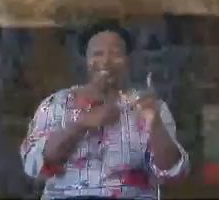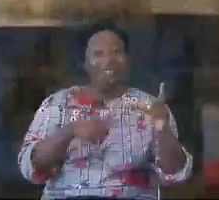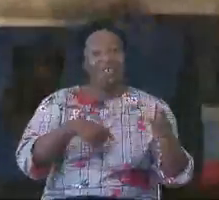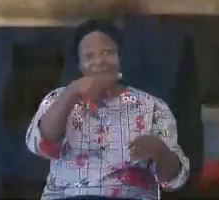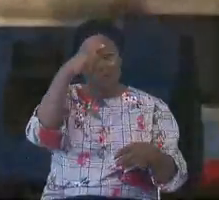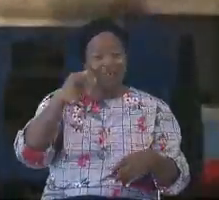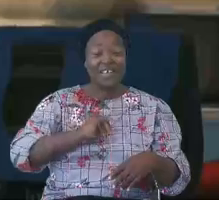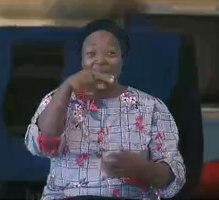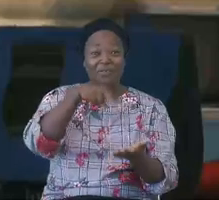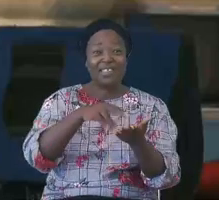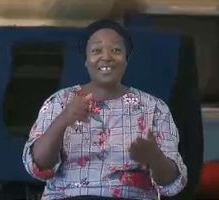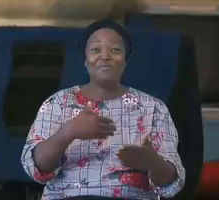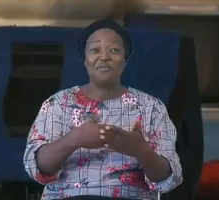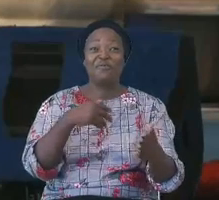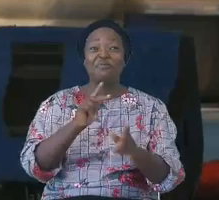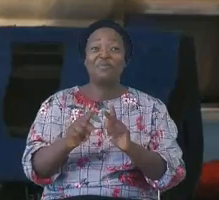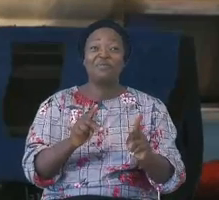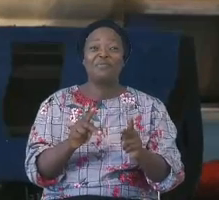Gloire à Dieu.